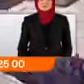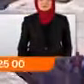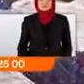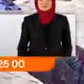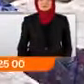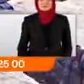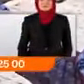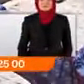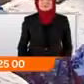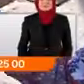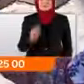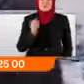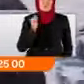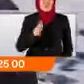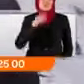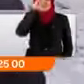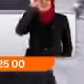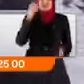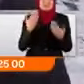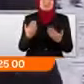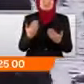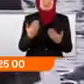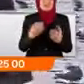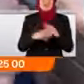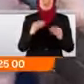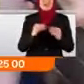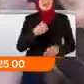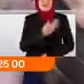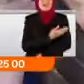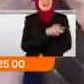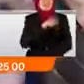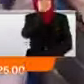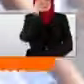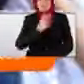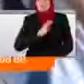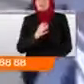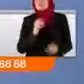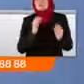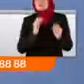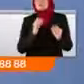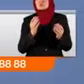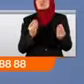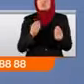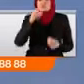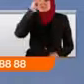çok fazla sıcak var bu sene ben alayım böyle bir sıcak görmedim çok çok çok sıcak